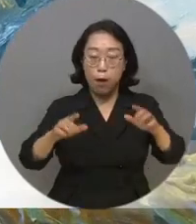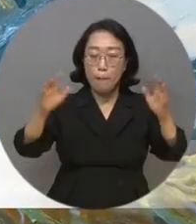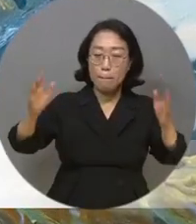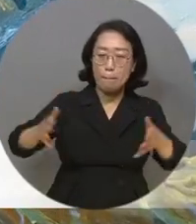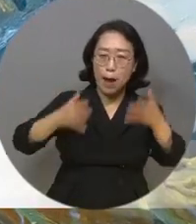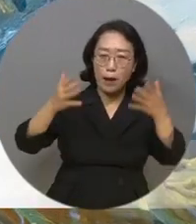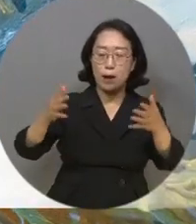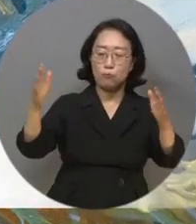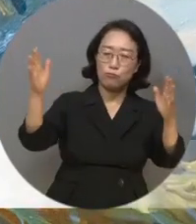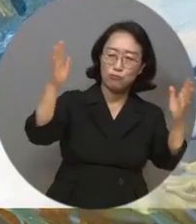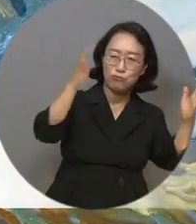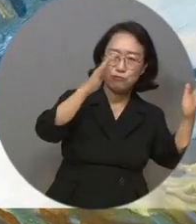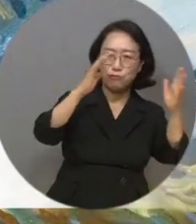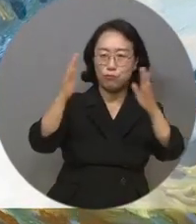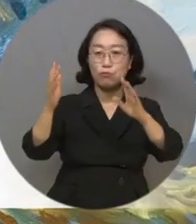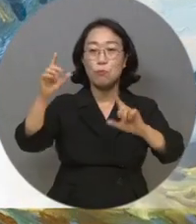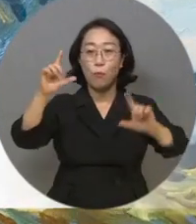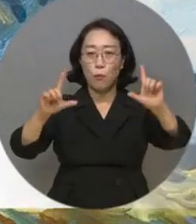바람결에 춤을 춥니다.